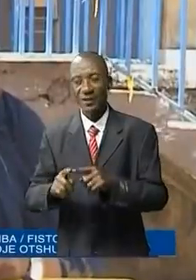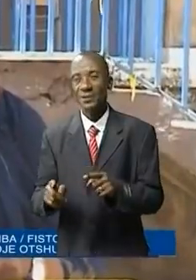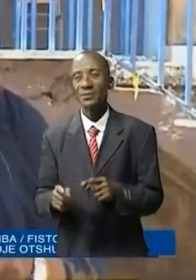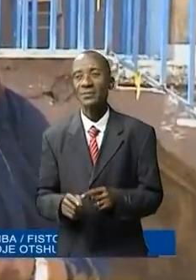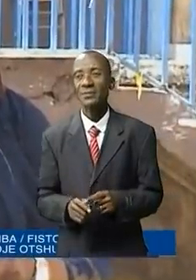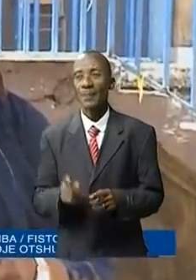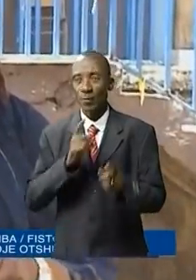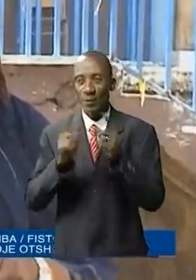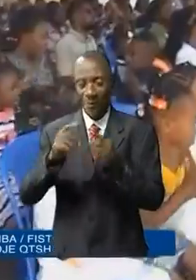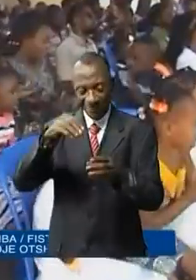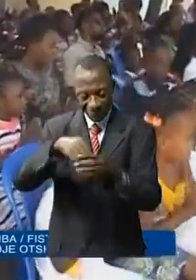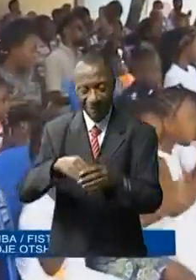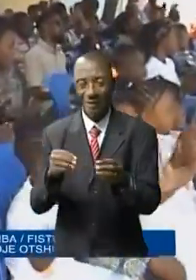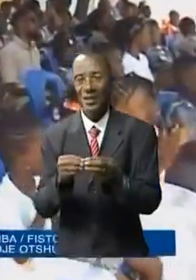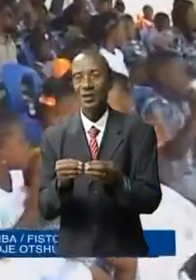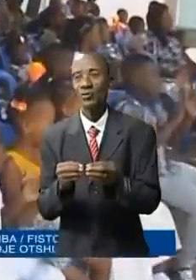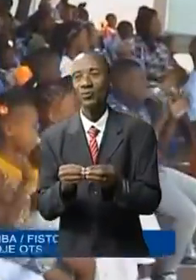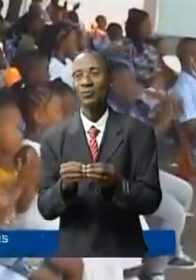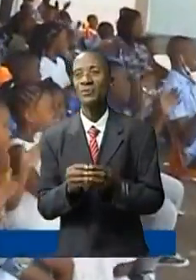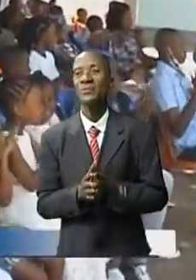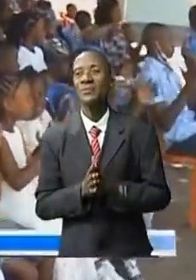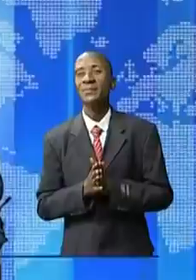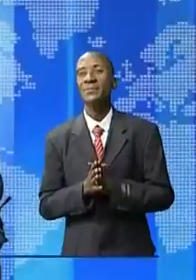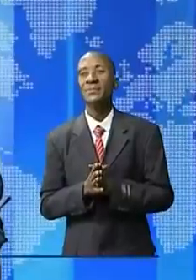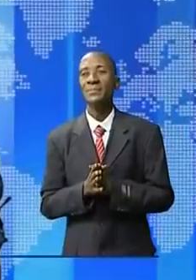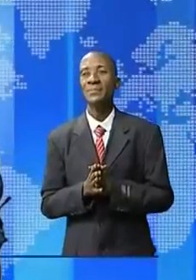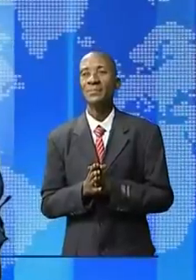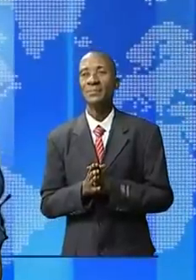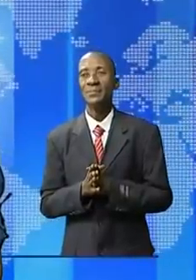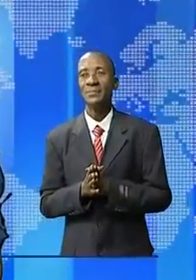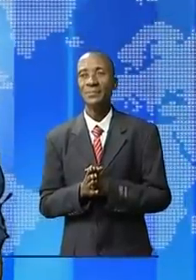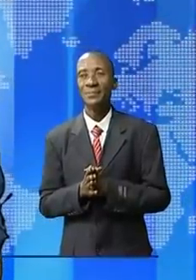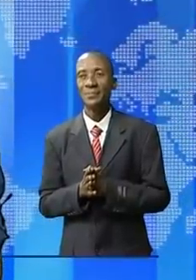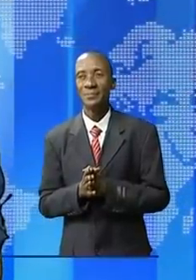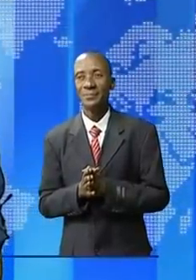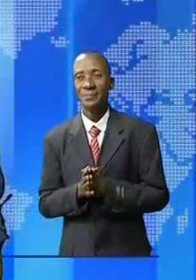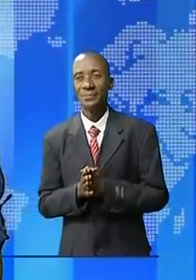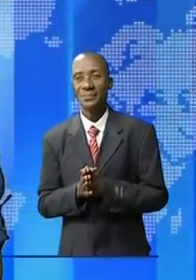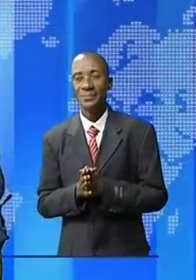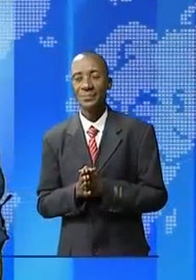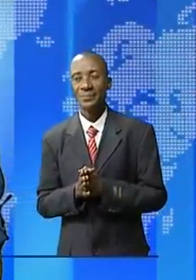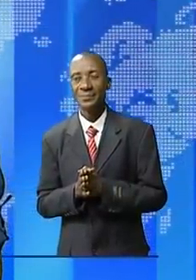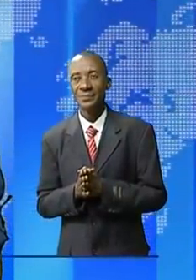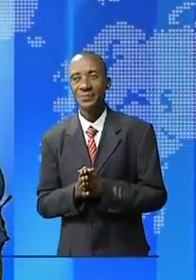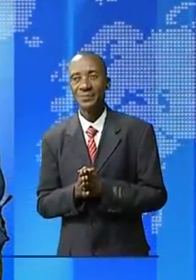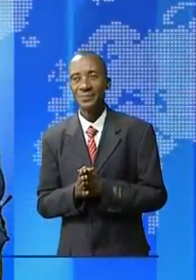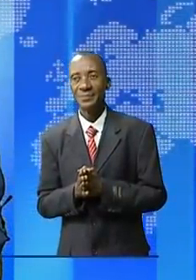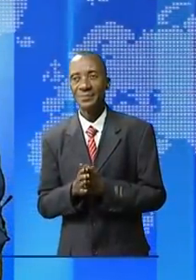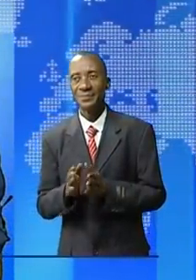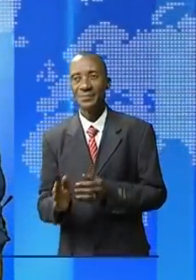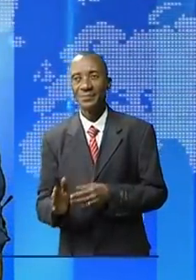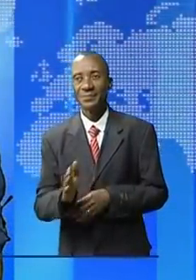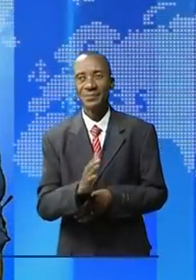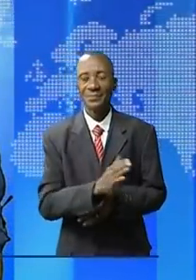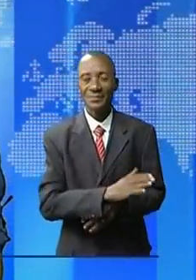un culte des dédicaces de l'année au Seigneur Jésus-Christ. Venez là de suivre le reportage sur l'ouverture